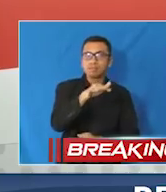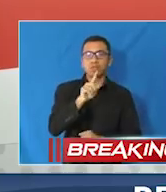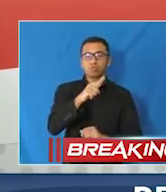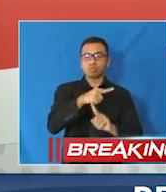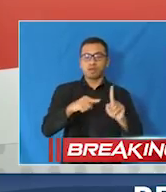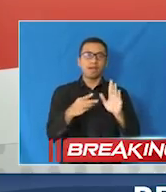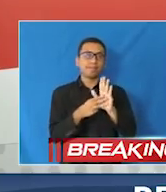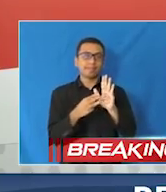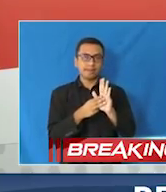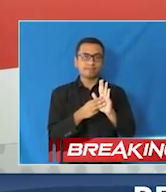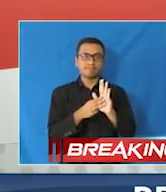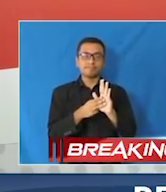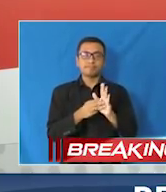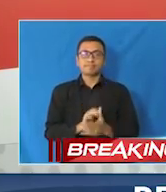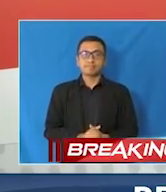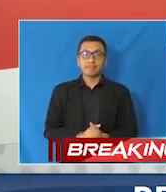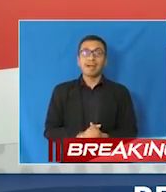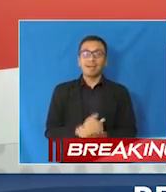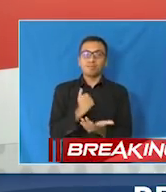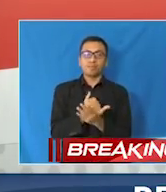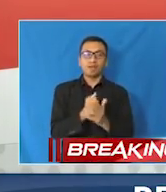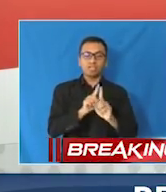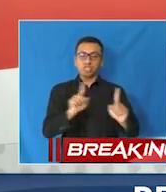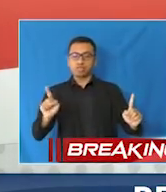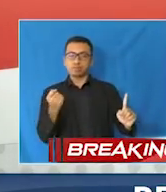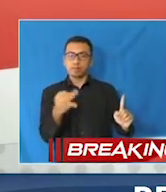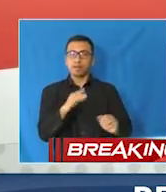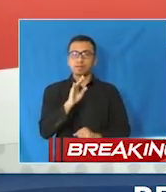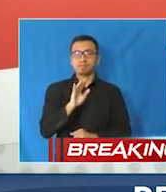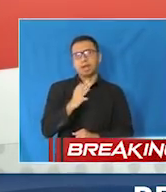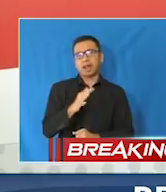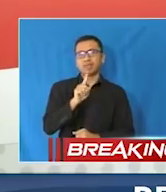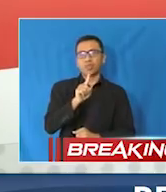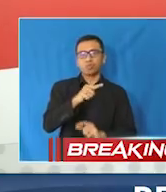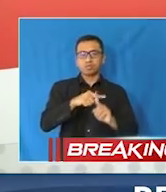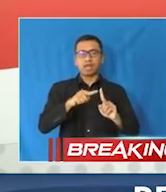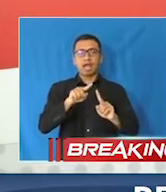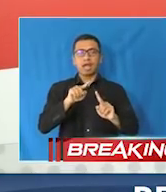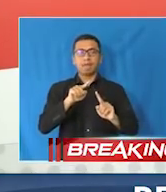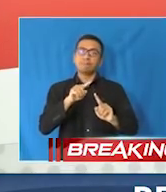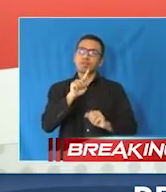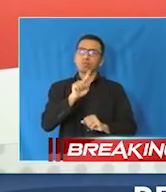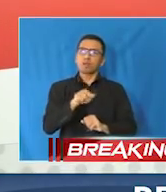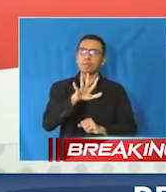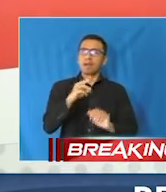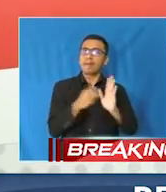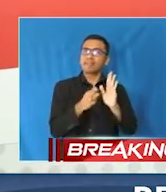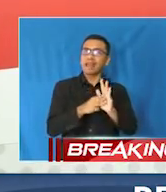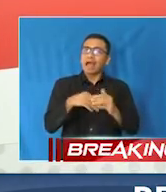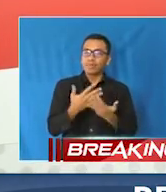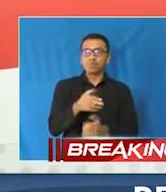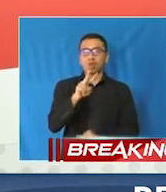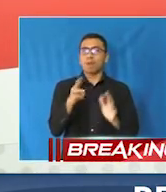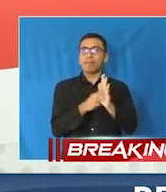meter Oleh karena itu jarak itulah yang harus kita jaga lebih dari satu setengah meter atau lebih gampang lagi adalah